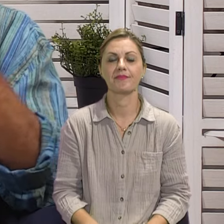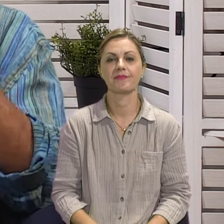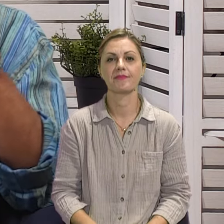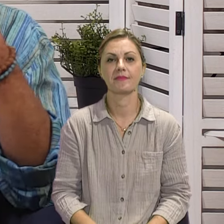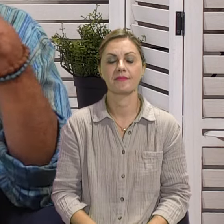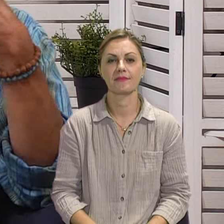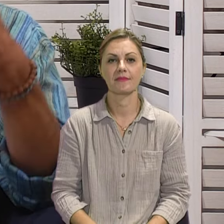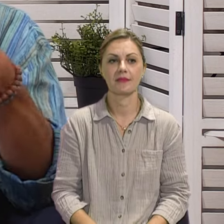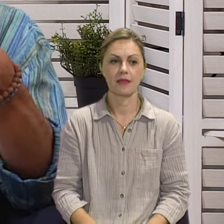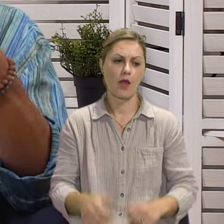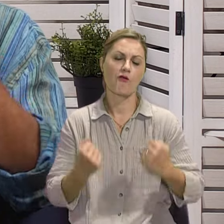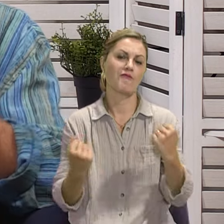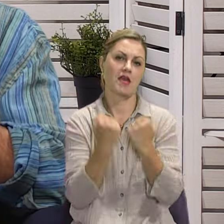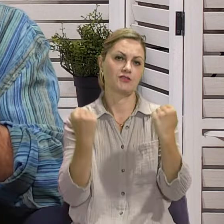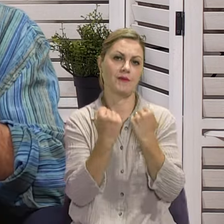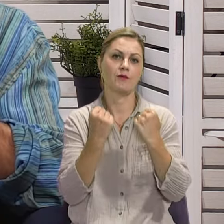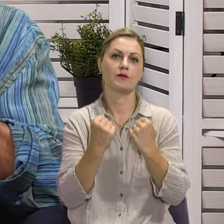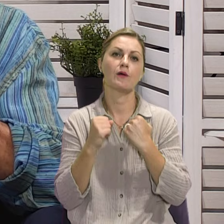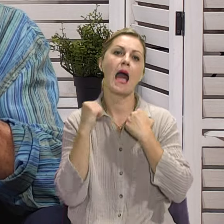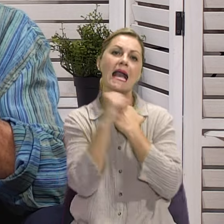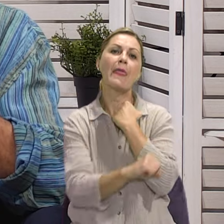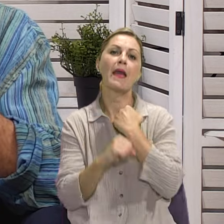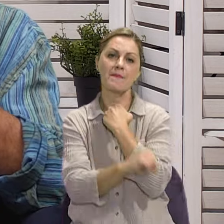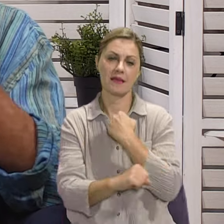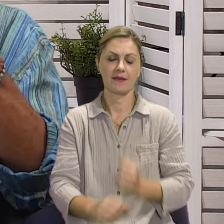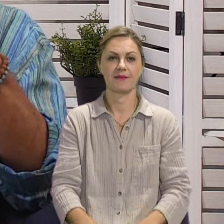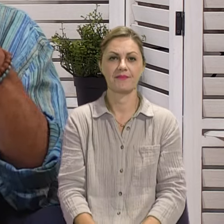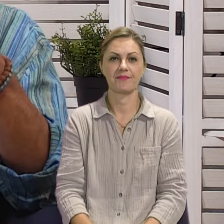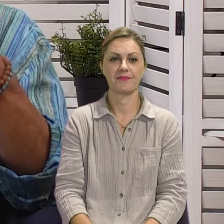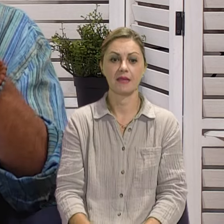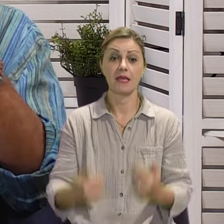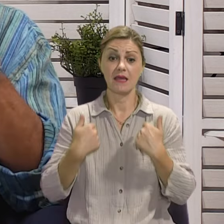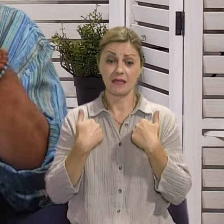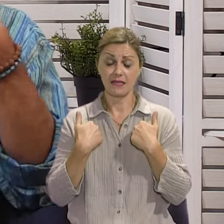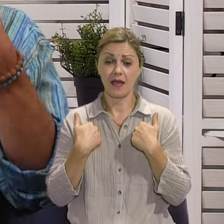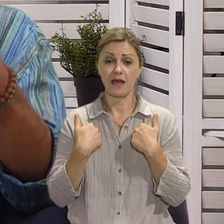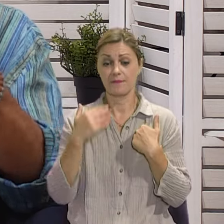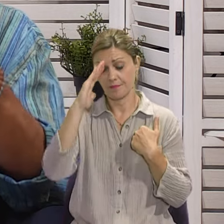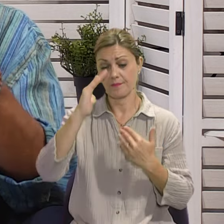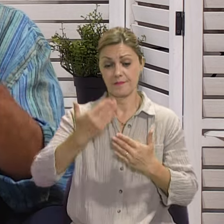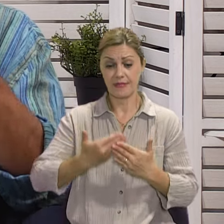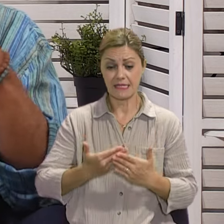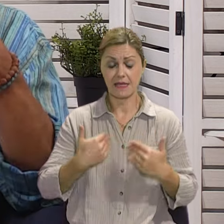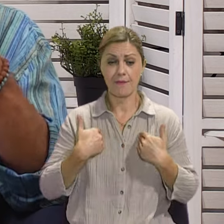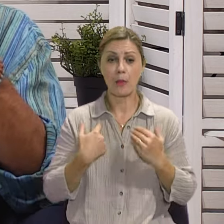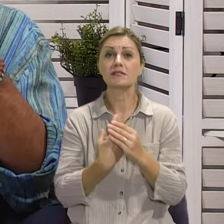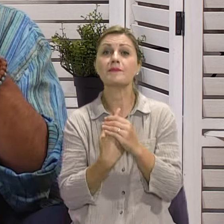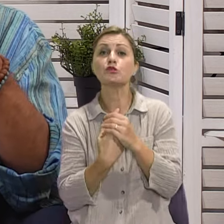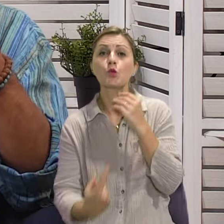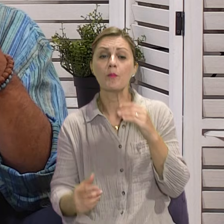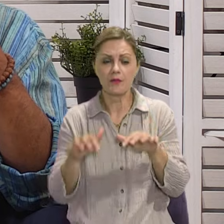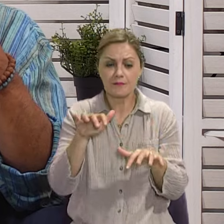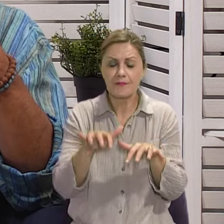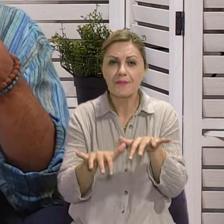nekoga sa teškim dijelima, jer sam malo sam okoštao, trebao bi opet vježbat, trebao bi